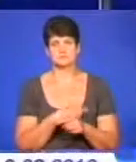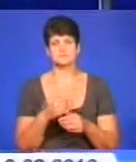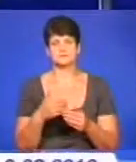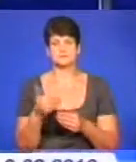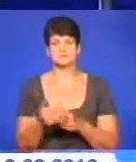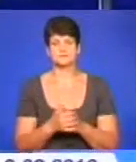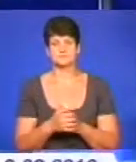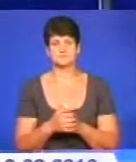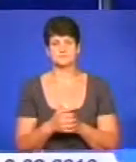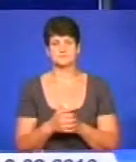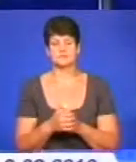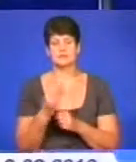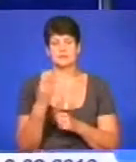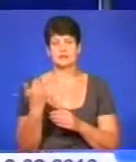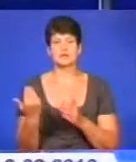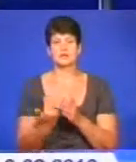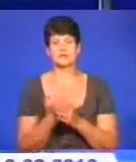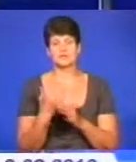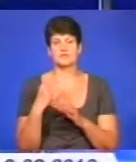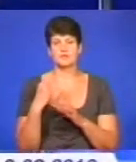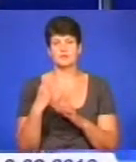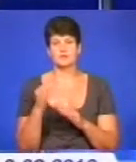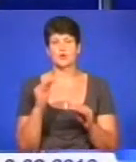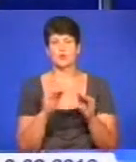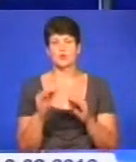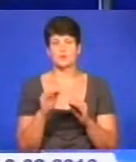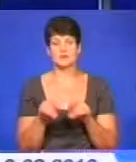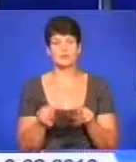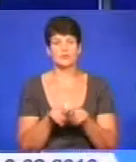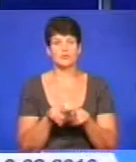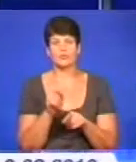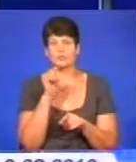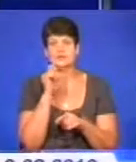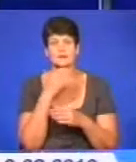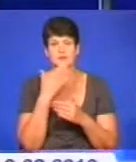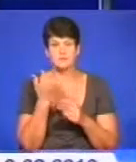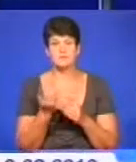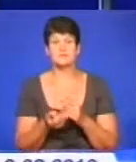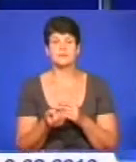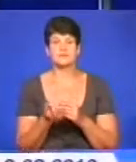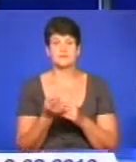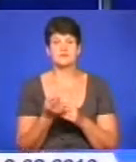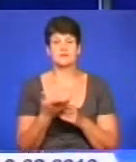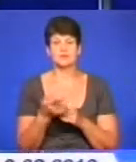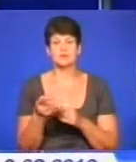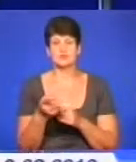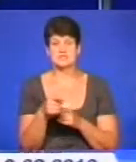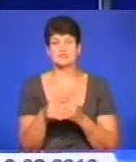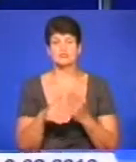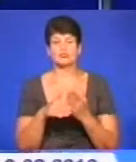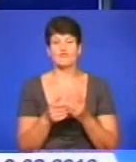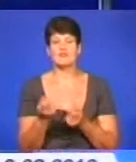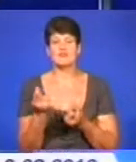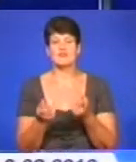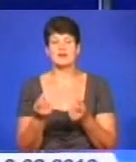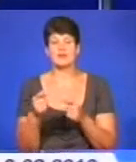Продовжимо випуск. Три нових вагових комплекси, аналогів яким немає в Україні, з'явилися на Тернопільщині. З їх допомогою